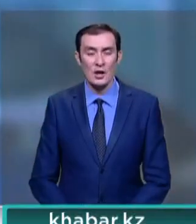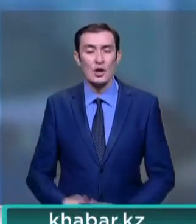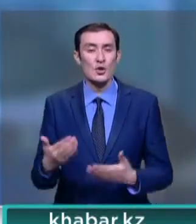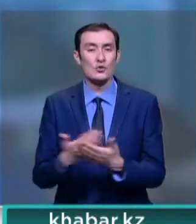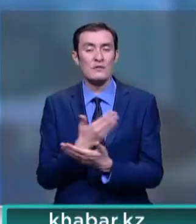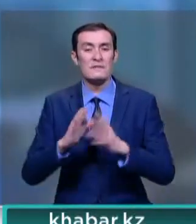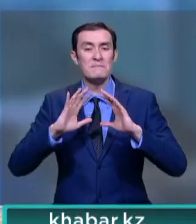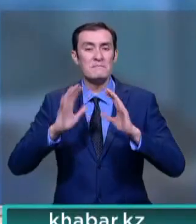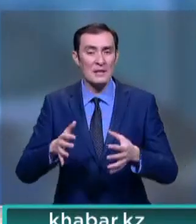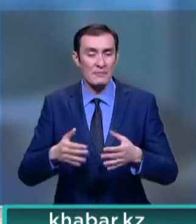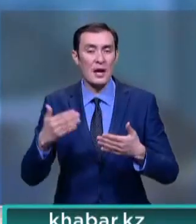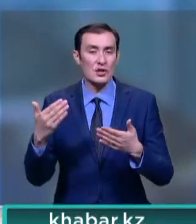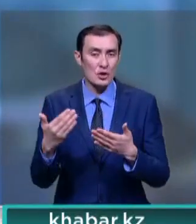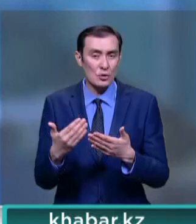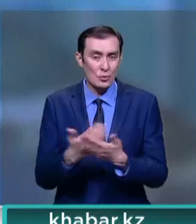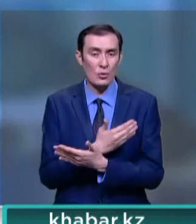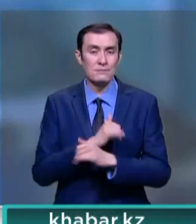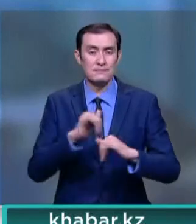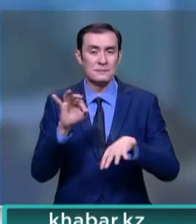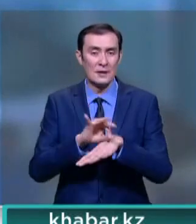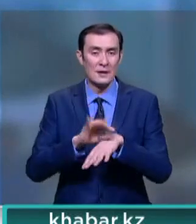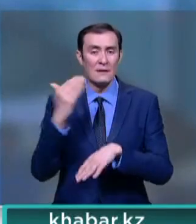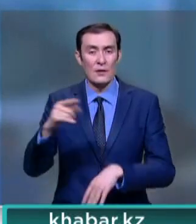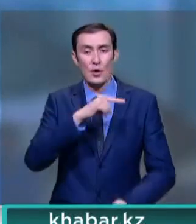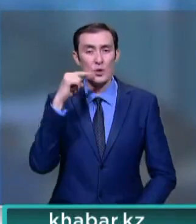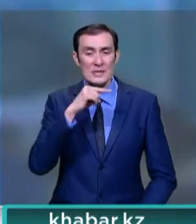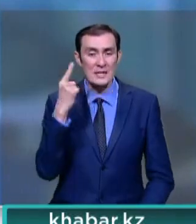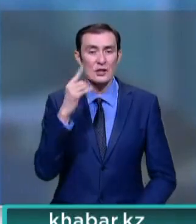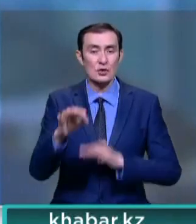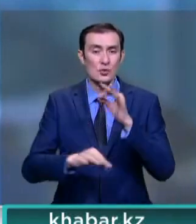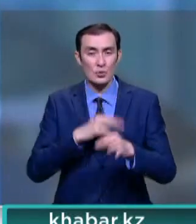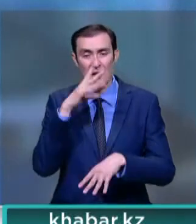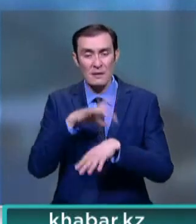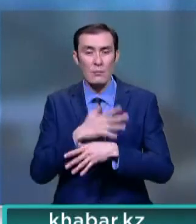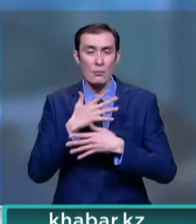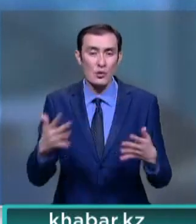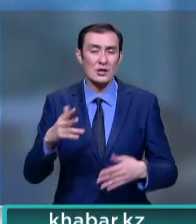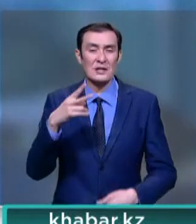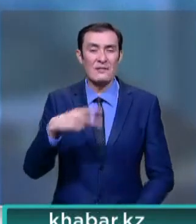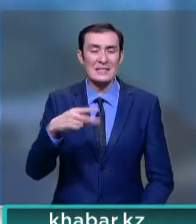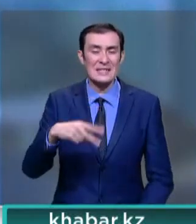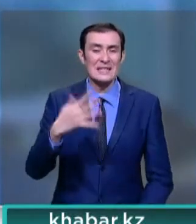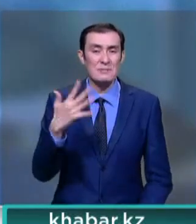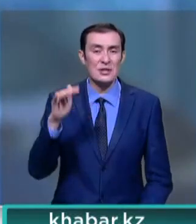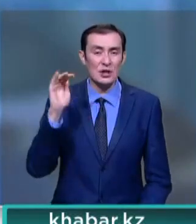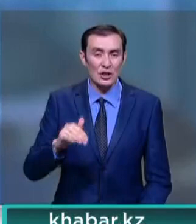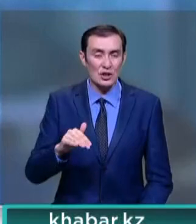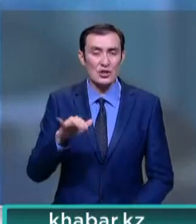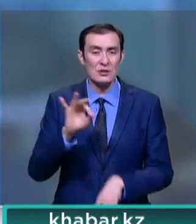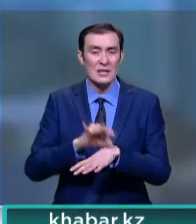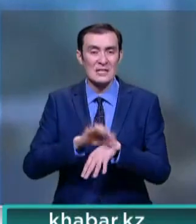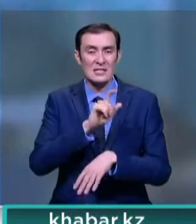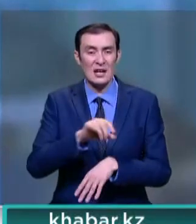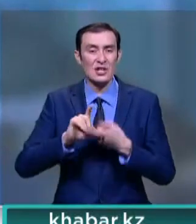И о событиях в мире. Очередной антирекорд зарегистрировали в России. За сутки выявили больше 25 тысяч новых